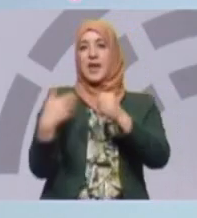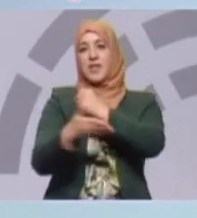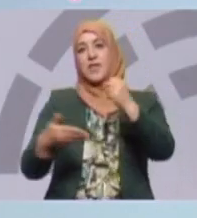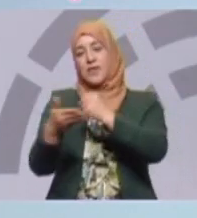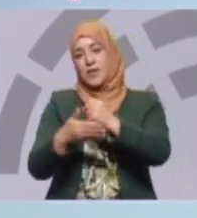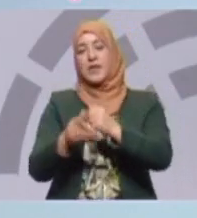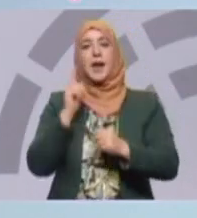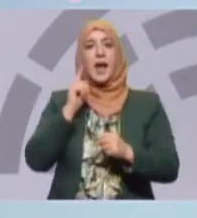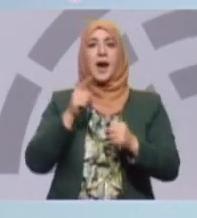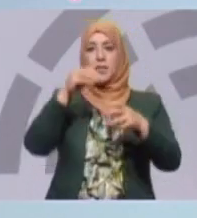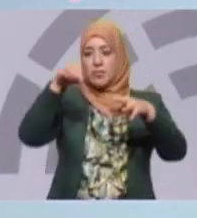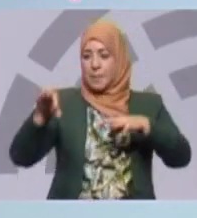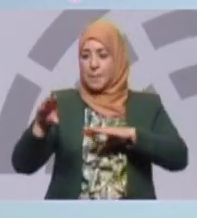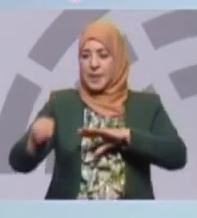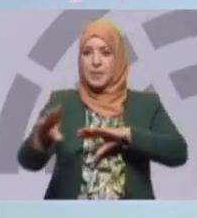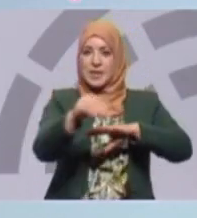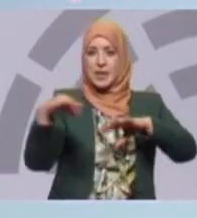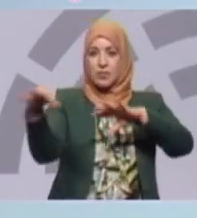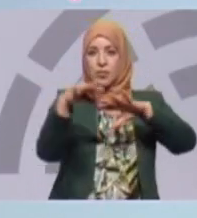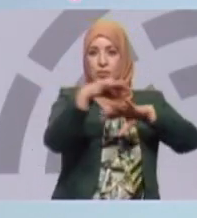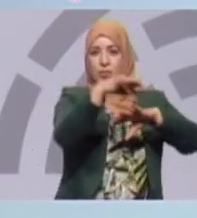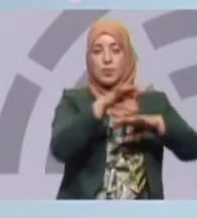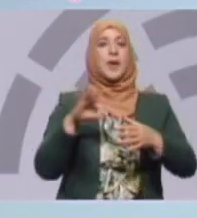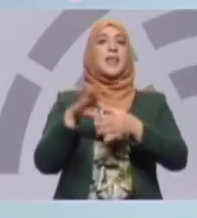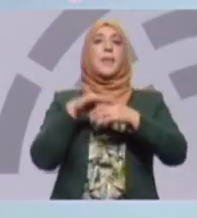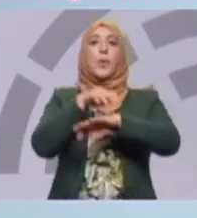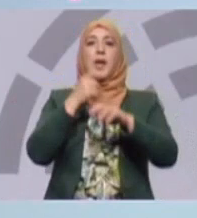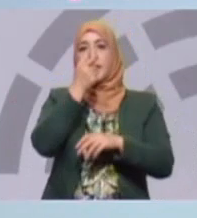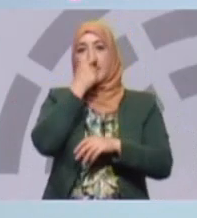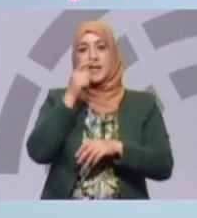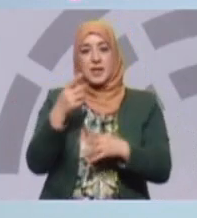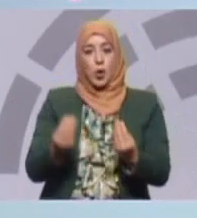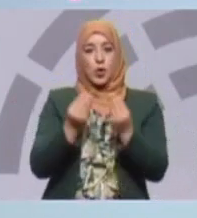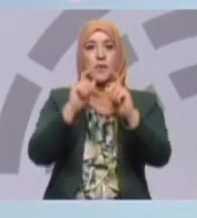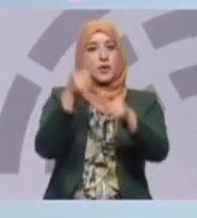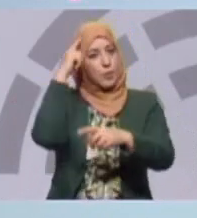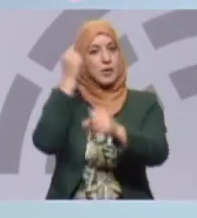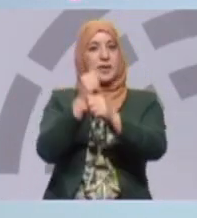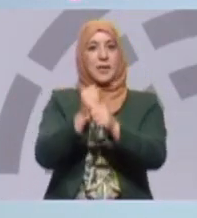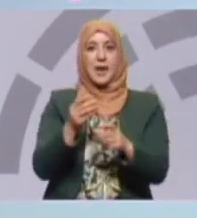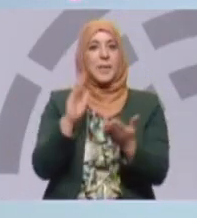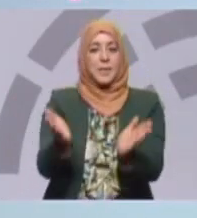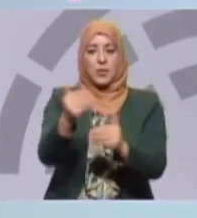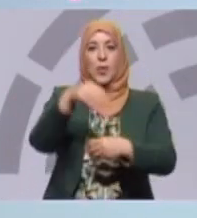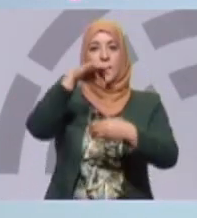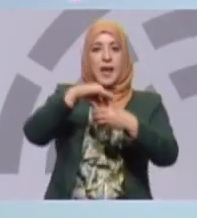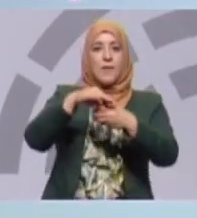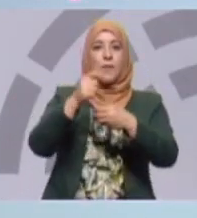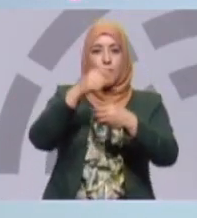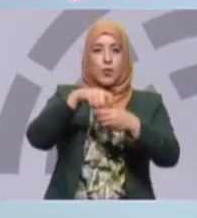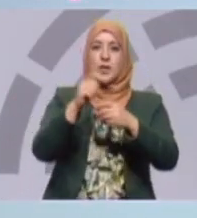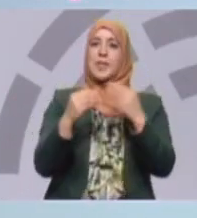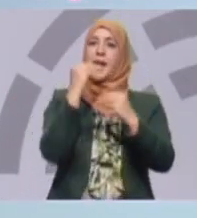الاشراف ومنطقه همم البغدادي وبالتالي العنايه بالفلاح واحداث صندوق للتنميه الفلاحيه يستفيد منه الفلاح عند